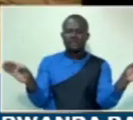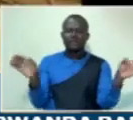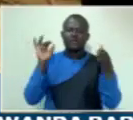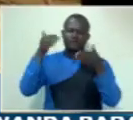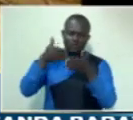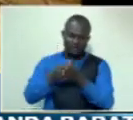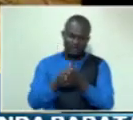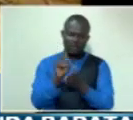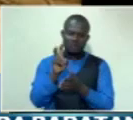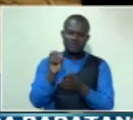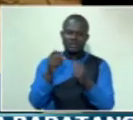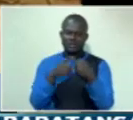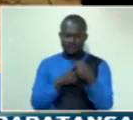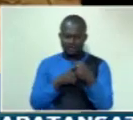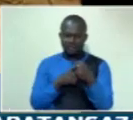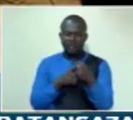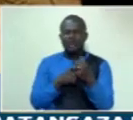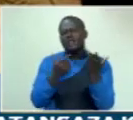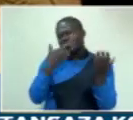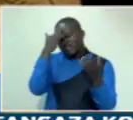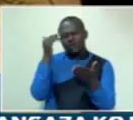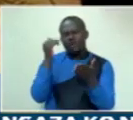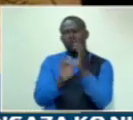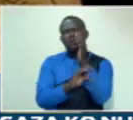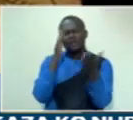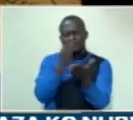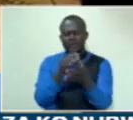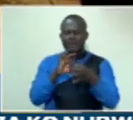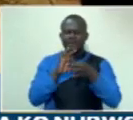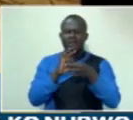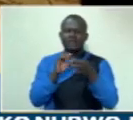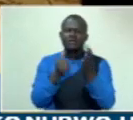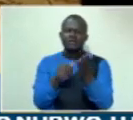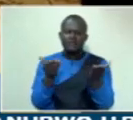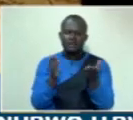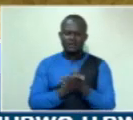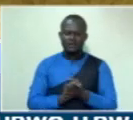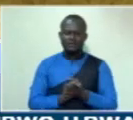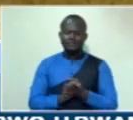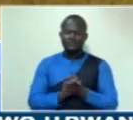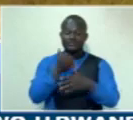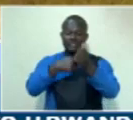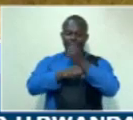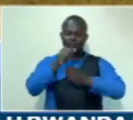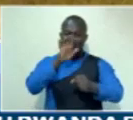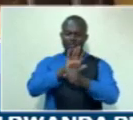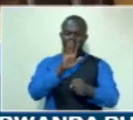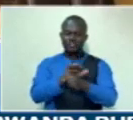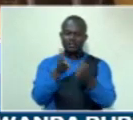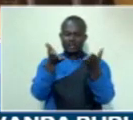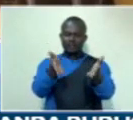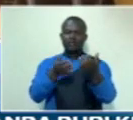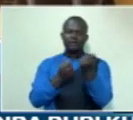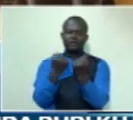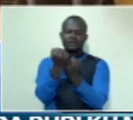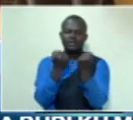2026. Ese ibihugu bicanye umubano bigira izihe ngaruka ku buzima bw'igihugu? Ibikorwa byinshi byariho by'ubutwererane